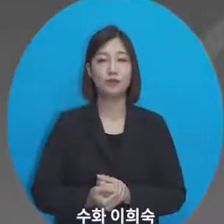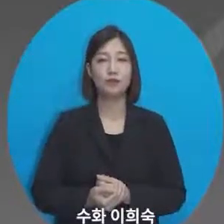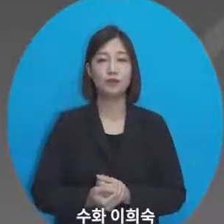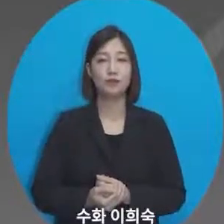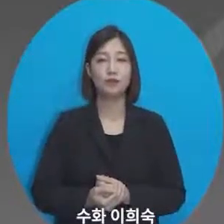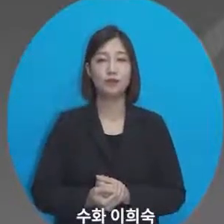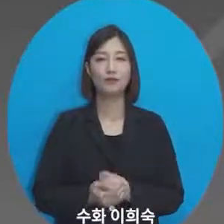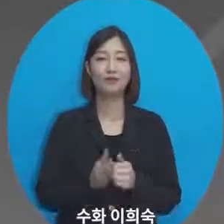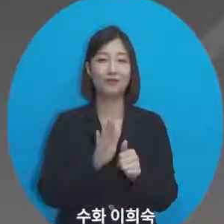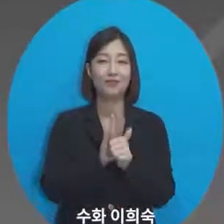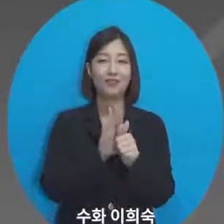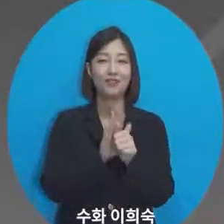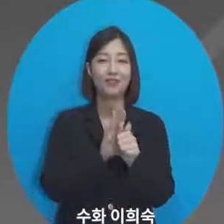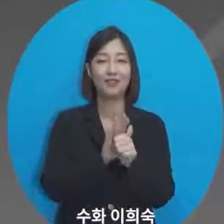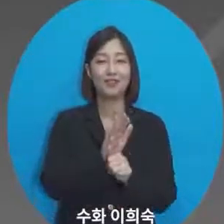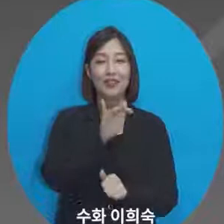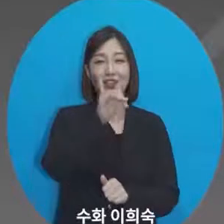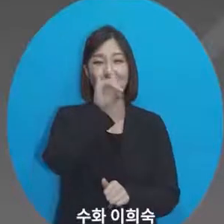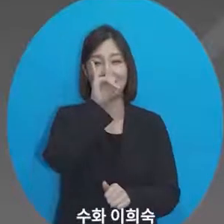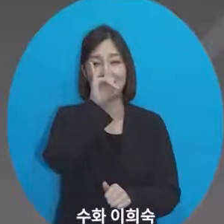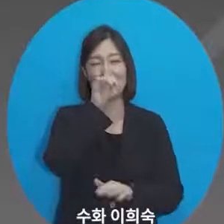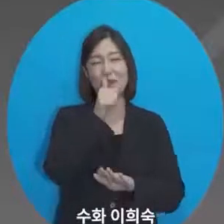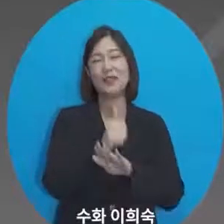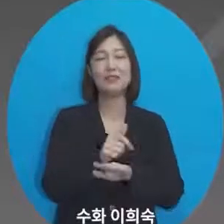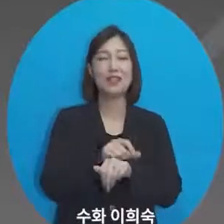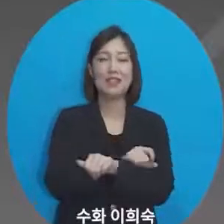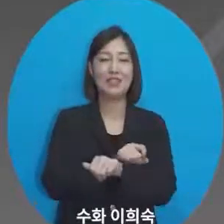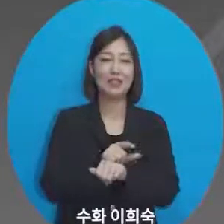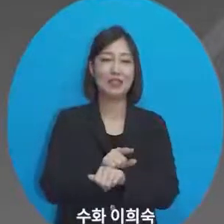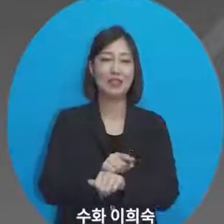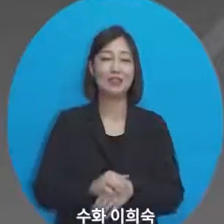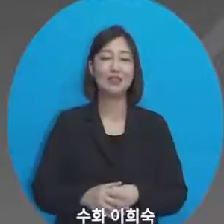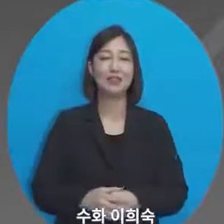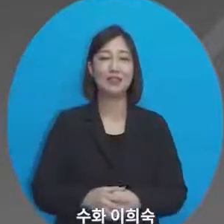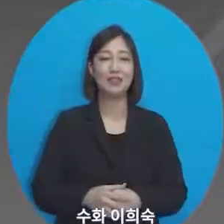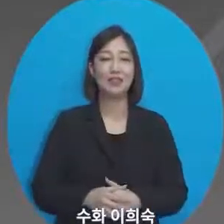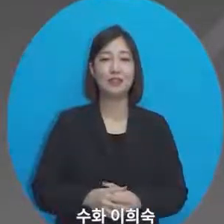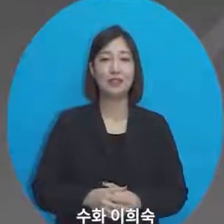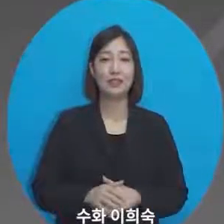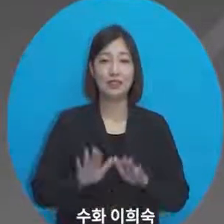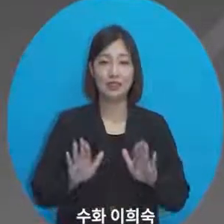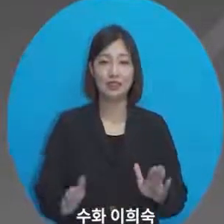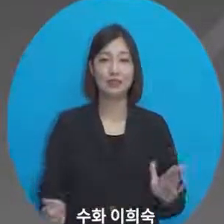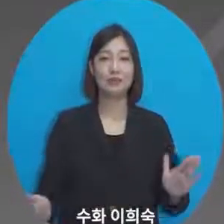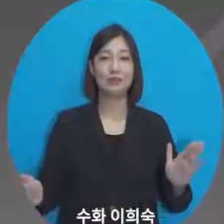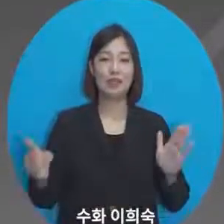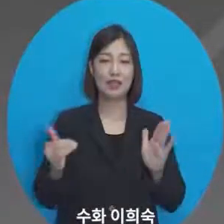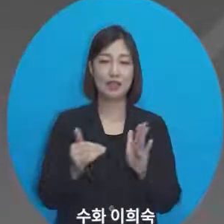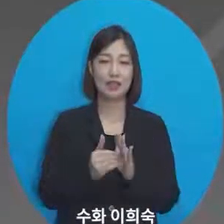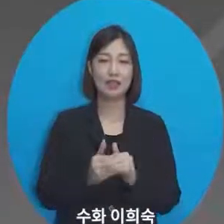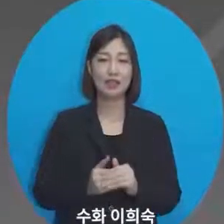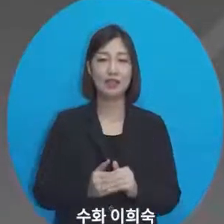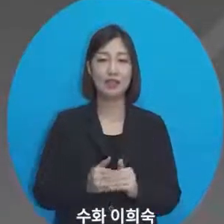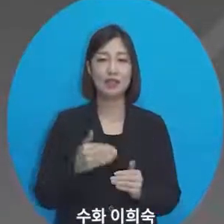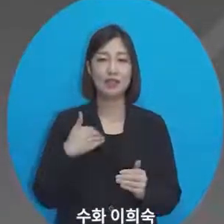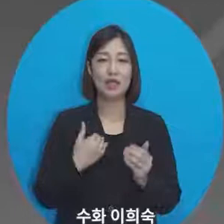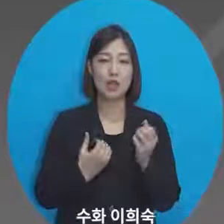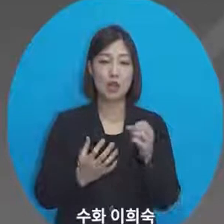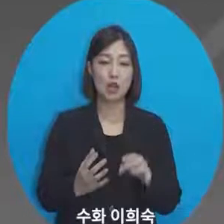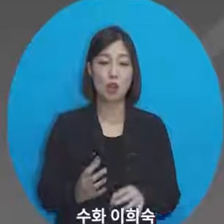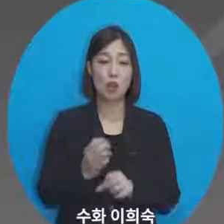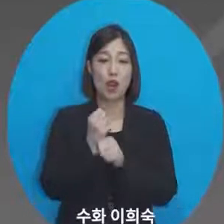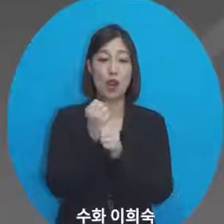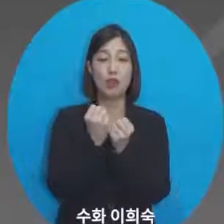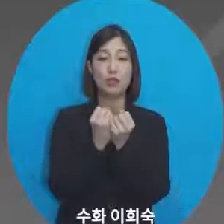이루어지고 있다라는 것이 마지막 특징이다라고 할 수가 있습니다. 지금까지 짧게